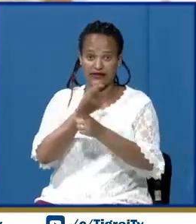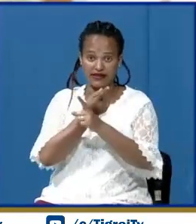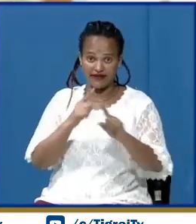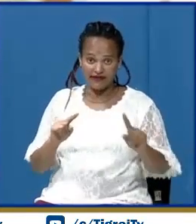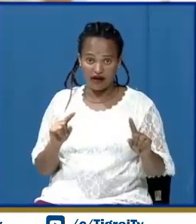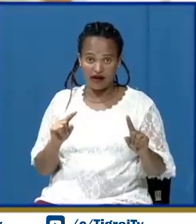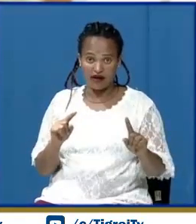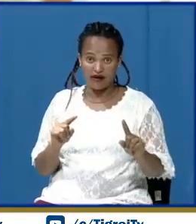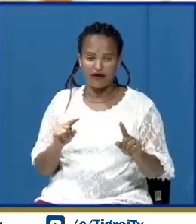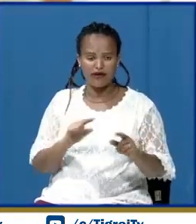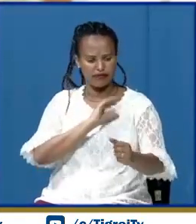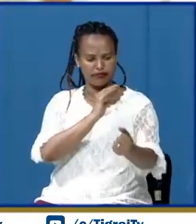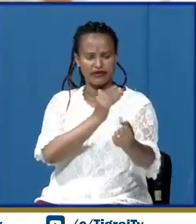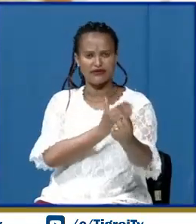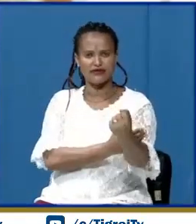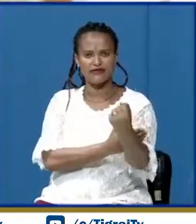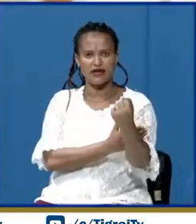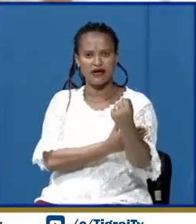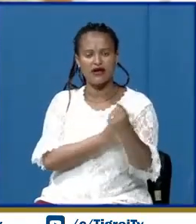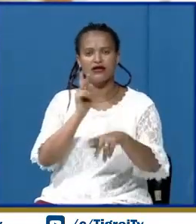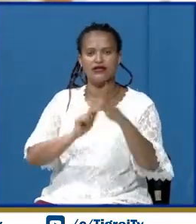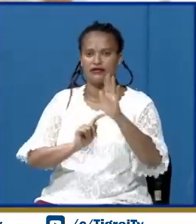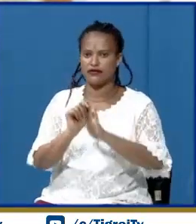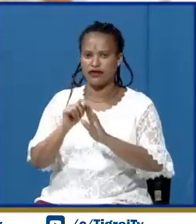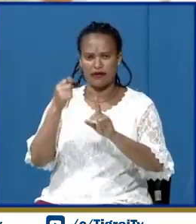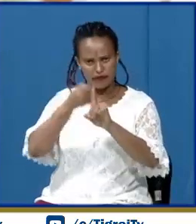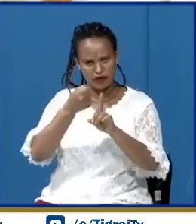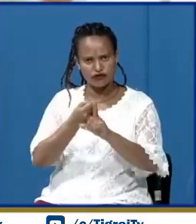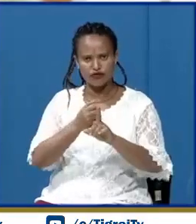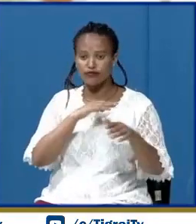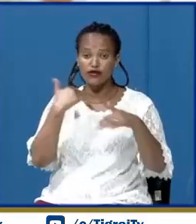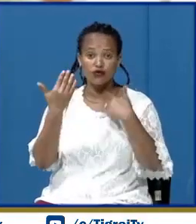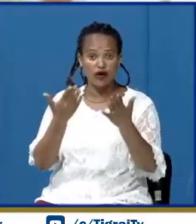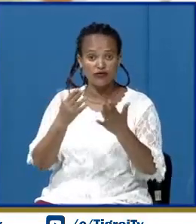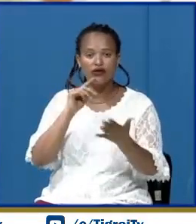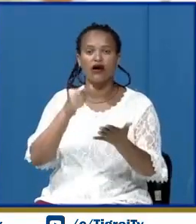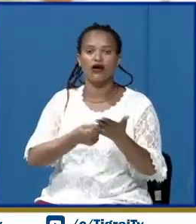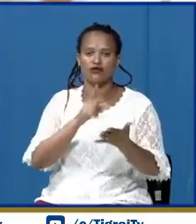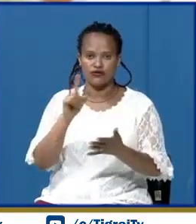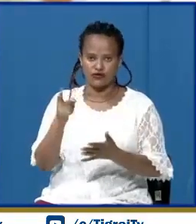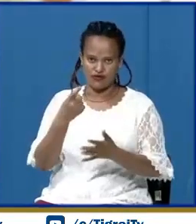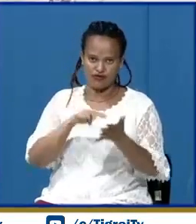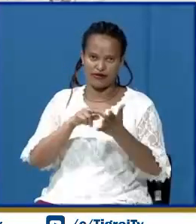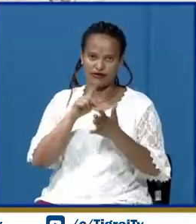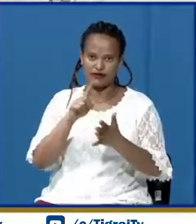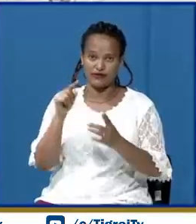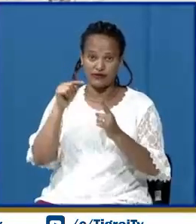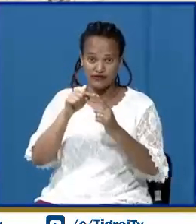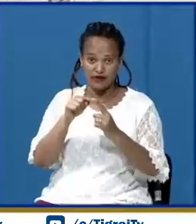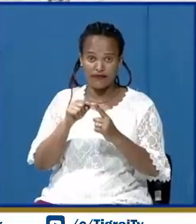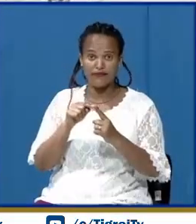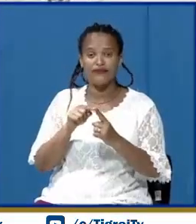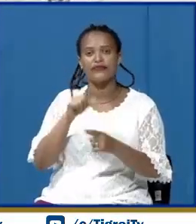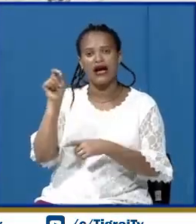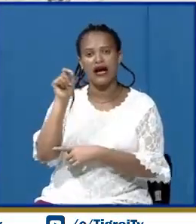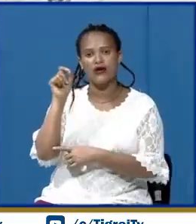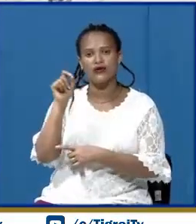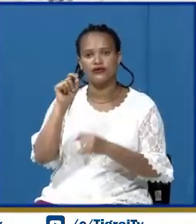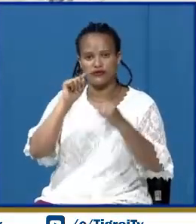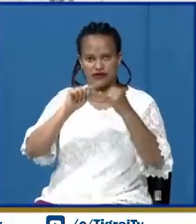ኮይኑ ብቕልፅምና ህዝቢ ትግራይ ብቓልሱ ብመስዋእቱ ዘረጋግፆ እዩ ዝኸውን ማለት እዩ ክሳብ ምብሰር